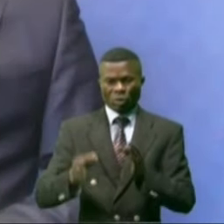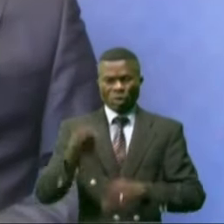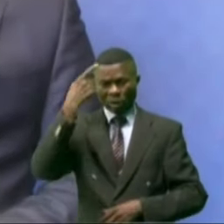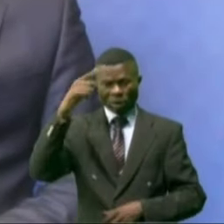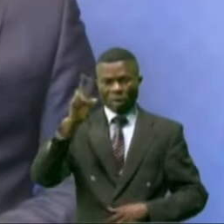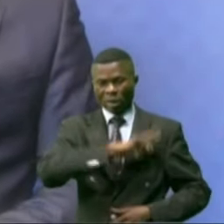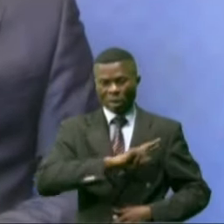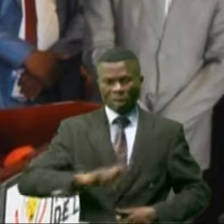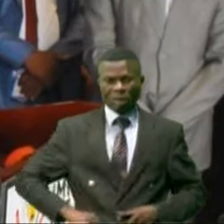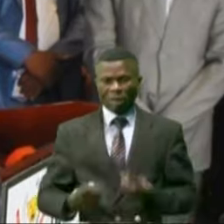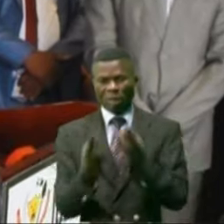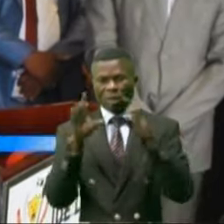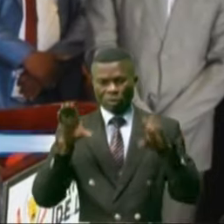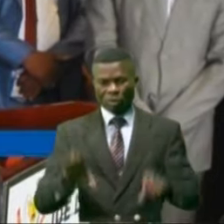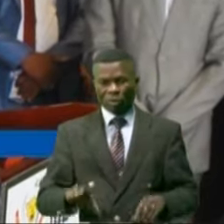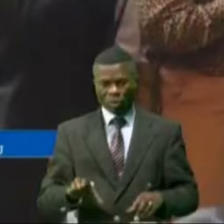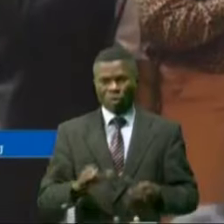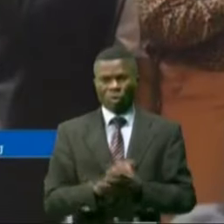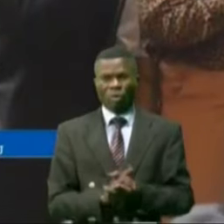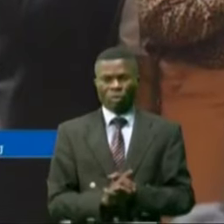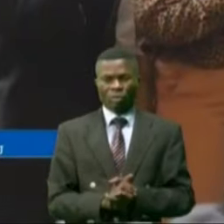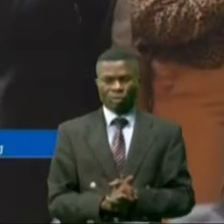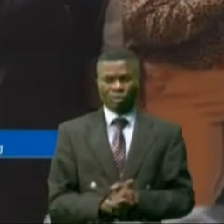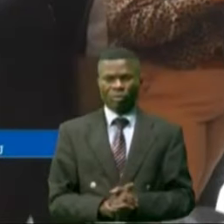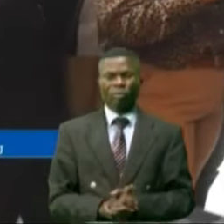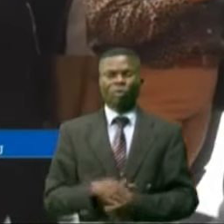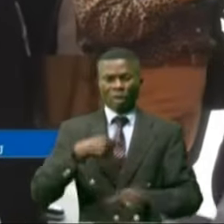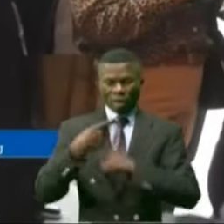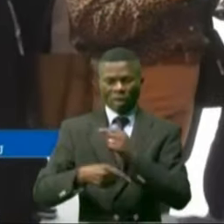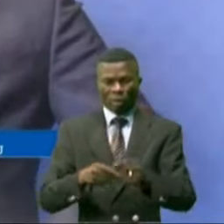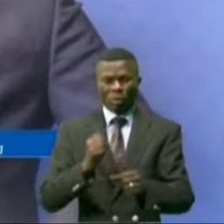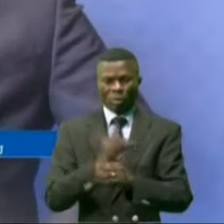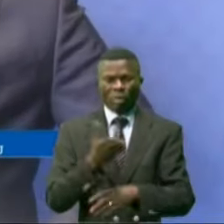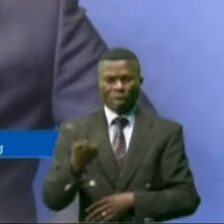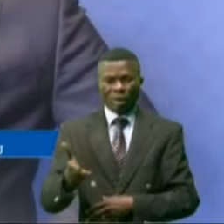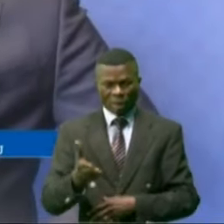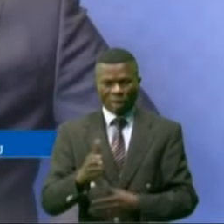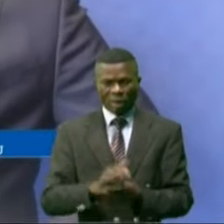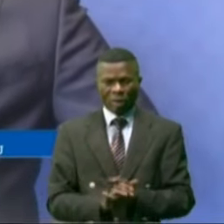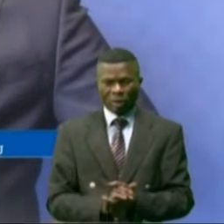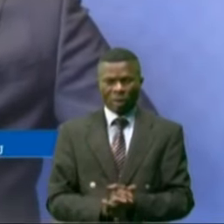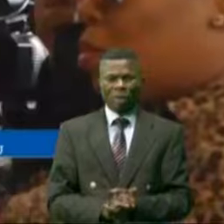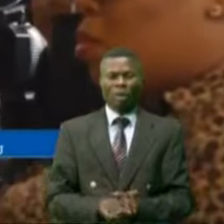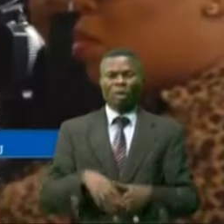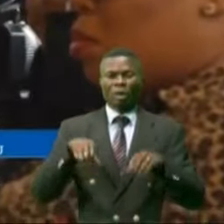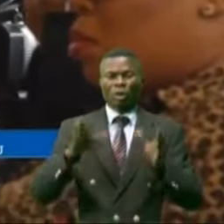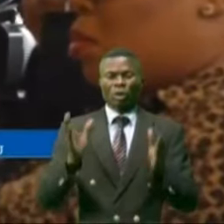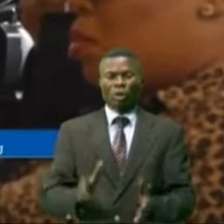la RDC. Les jalons sont posés. Avec cet exploit judiciaire, le géant Congo